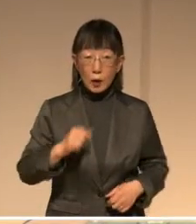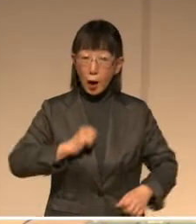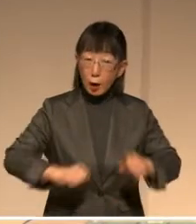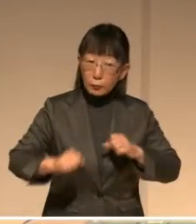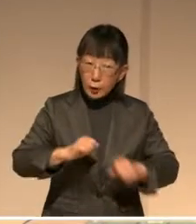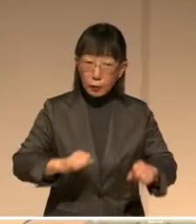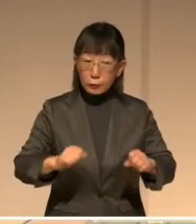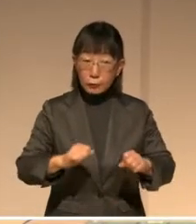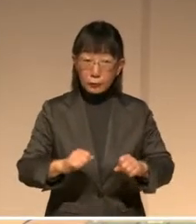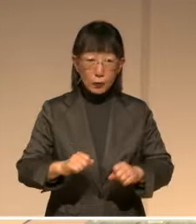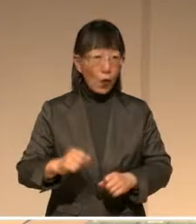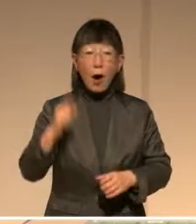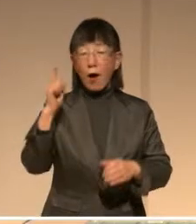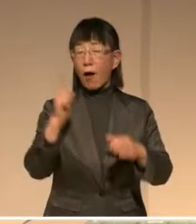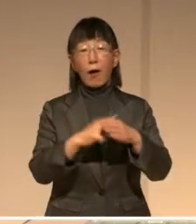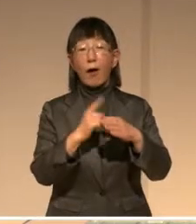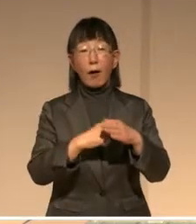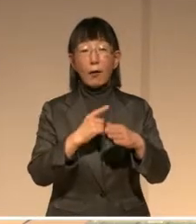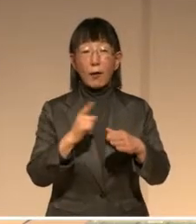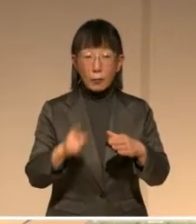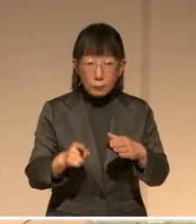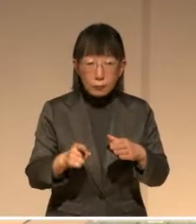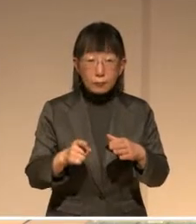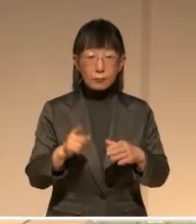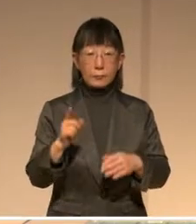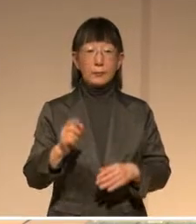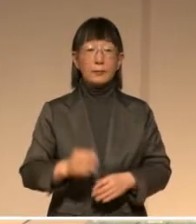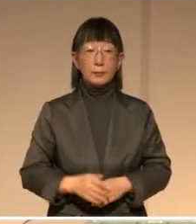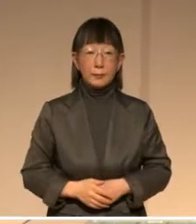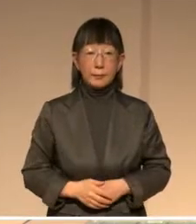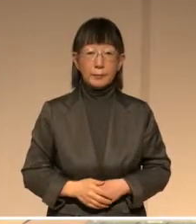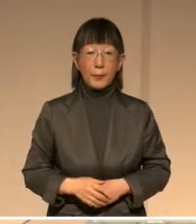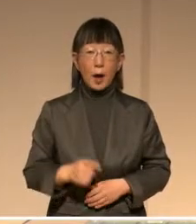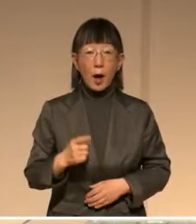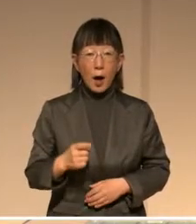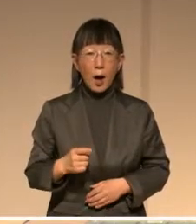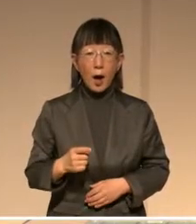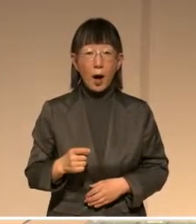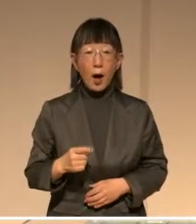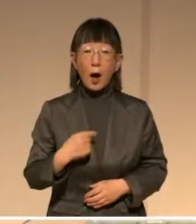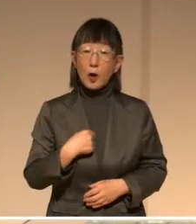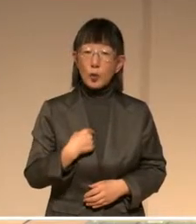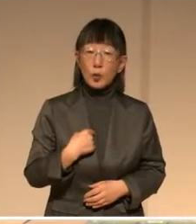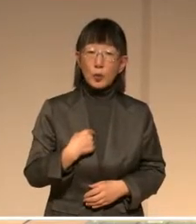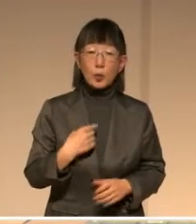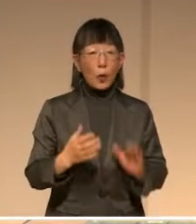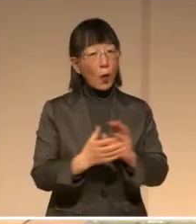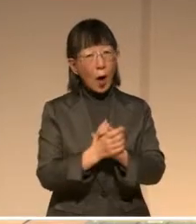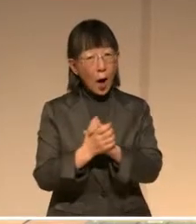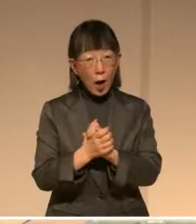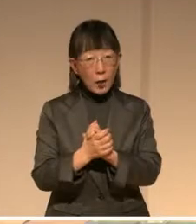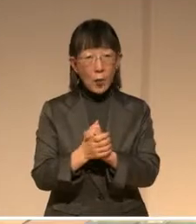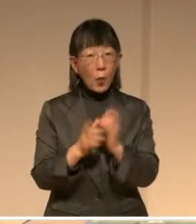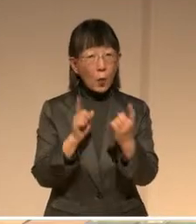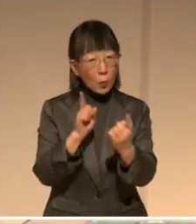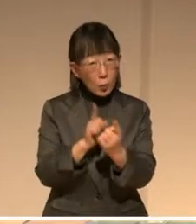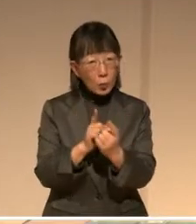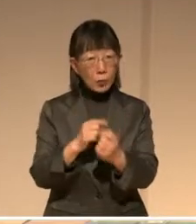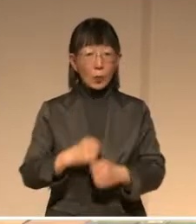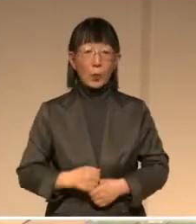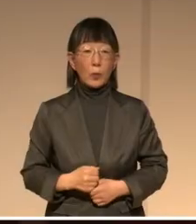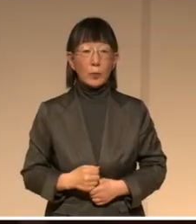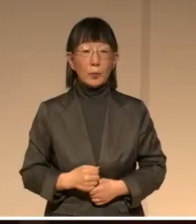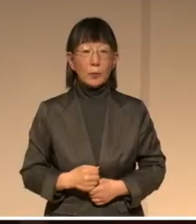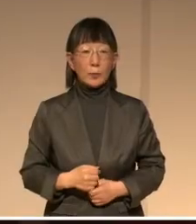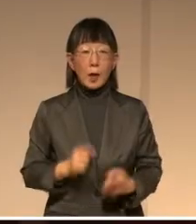そうですねきっと生み出されてそうだよねもう長い相棒的な感じですね出会うべくして出会った